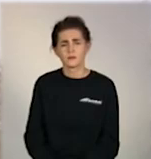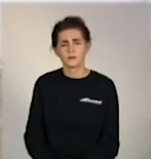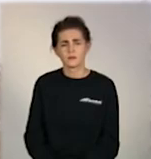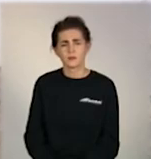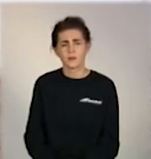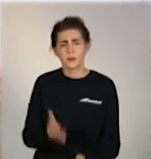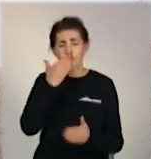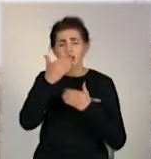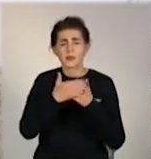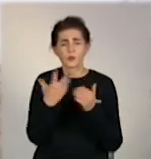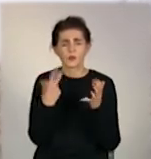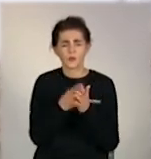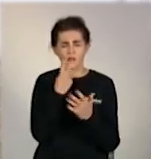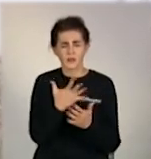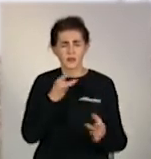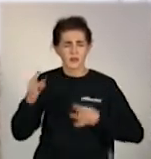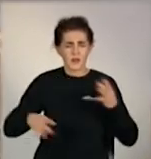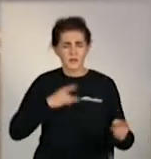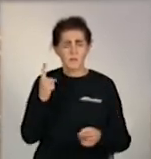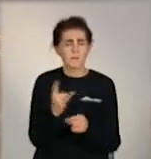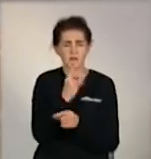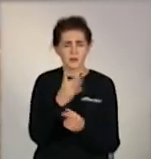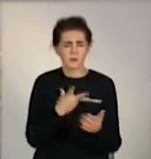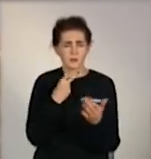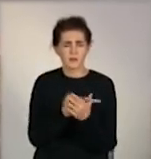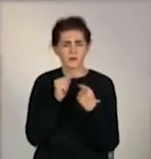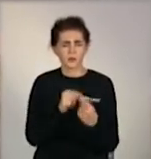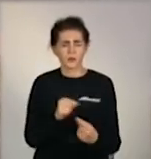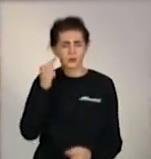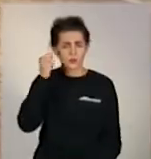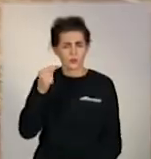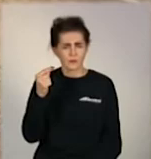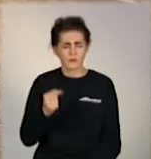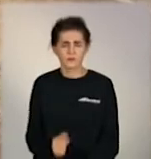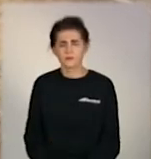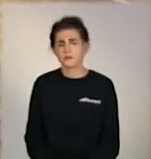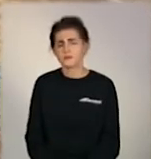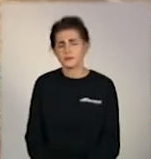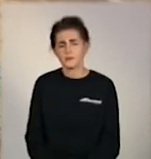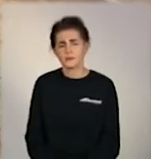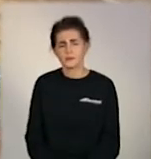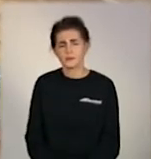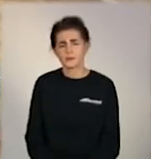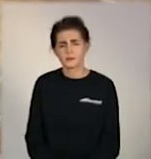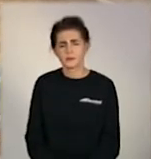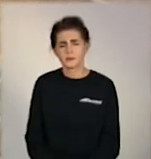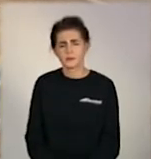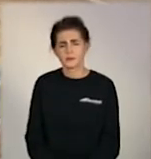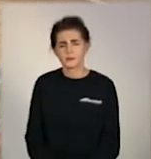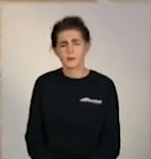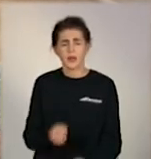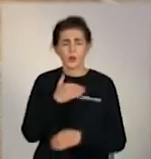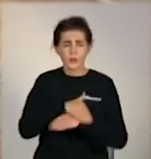Перед уколом капушка нервує. Це перше щеплення проти сказу у тваринки. Гуляє на вулиці і дружить